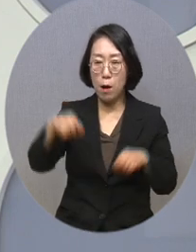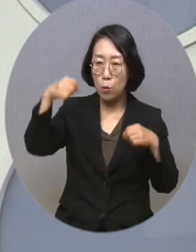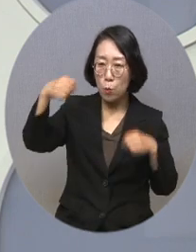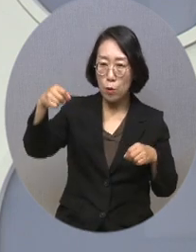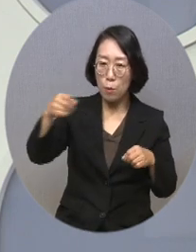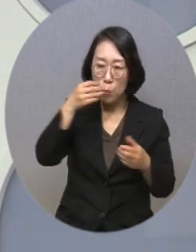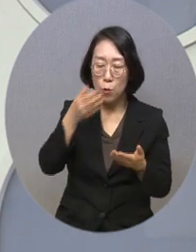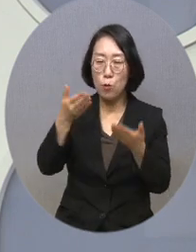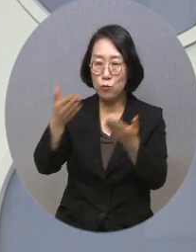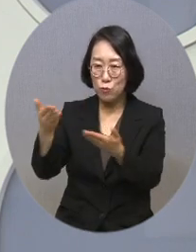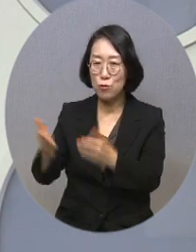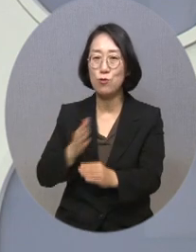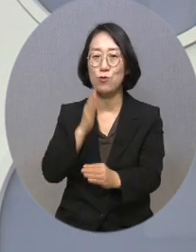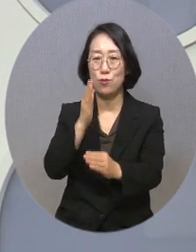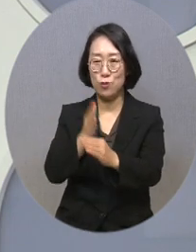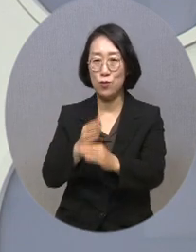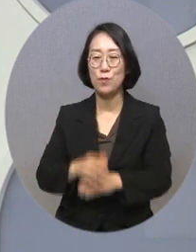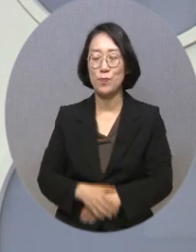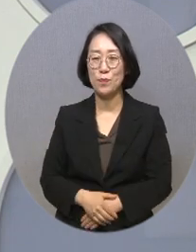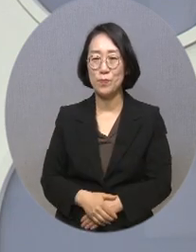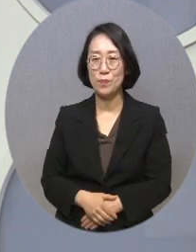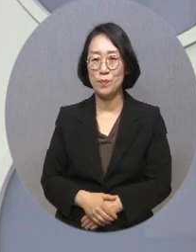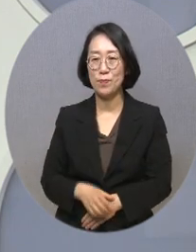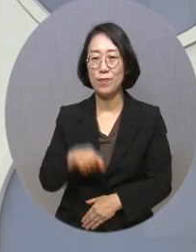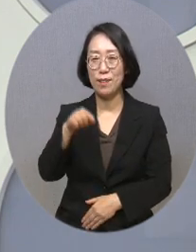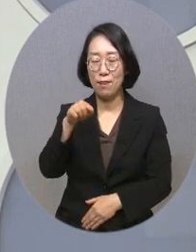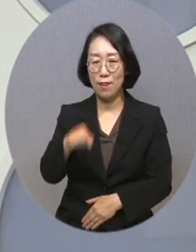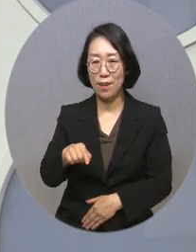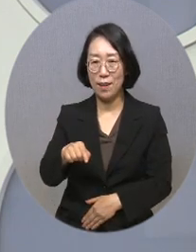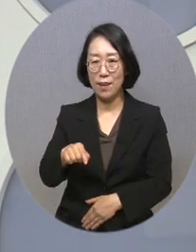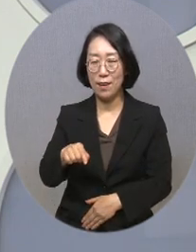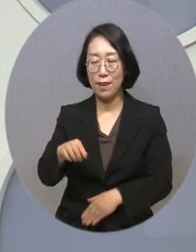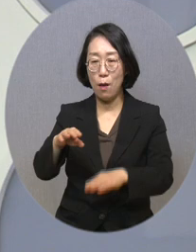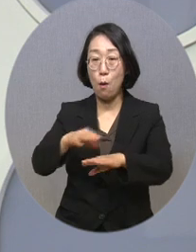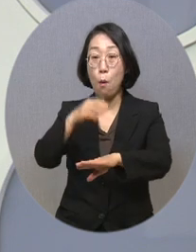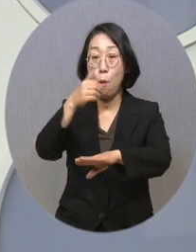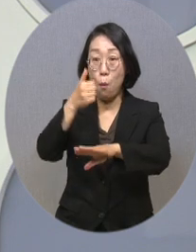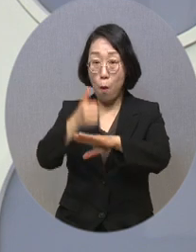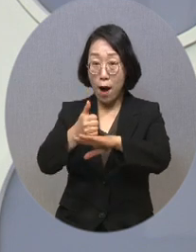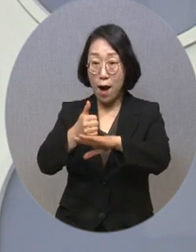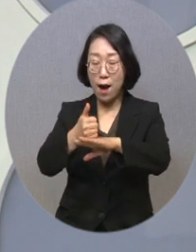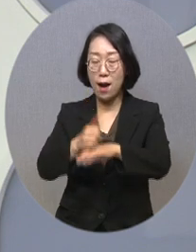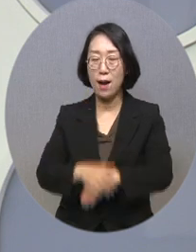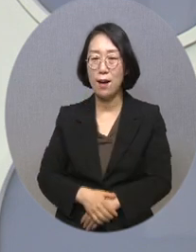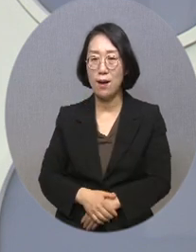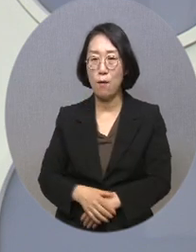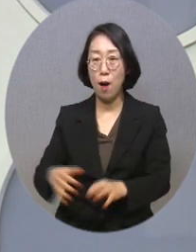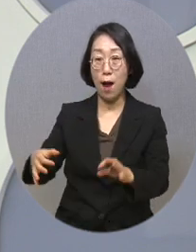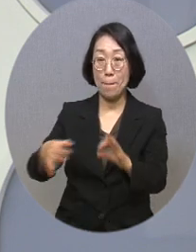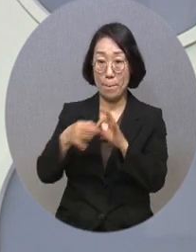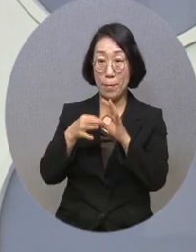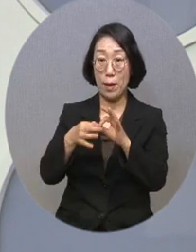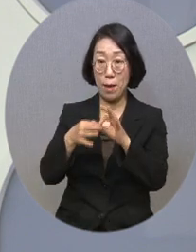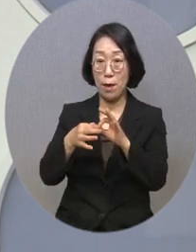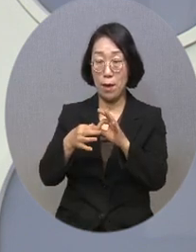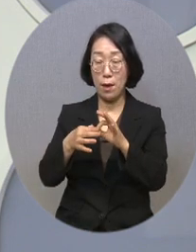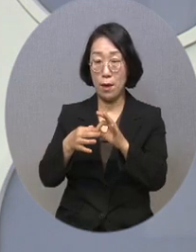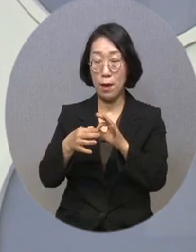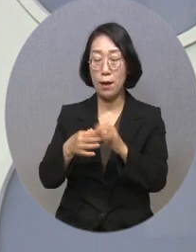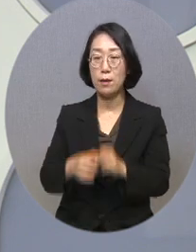이런 부분들입니다. 그래서 저는 이렇게 세종대왕님을 모시고 세종대왕과 함께하는